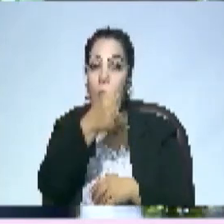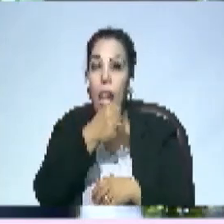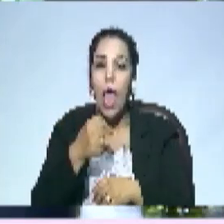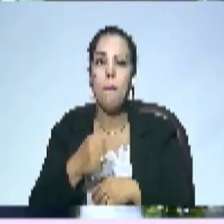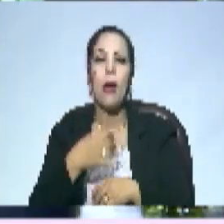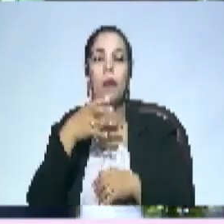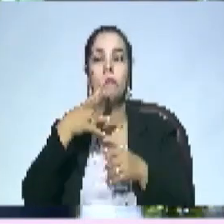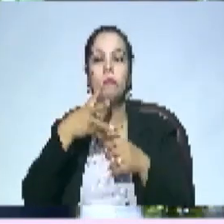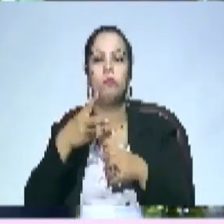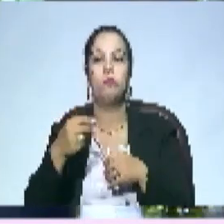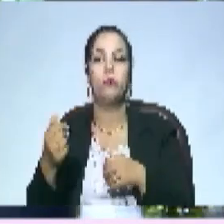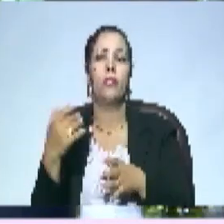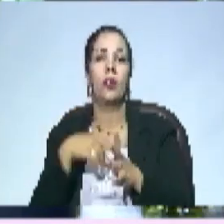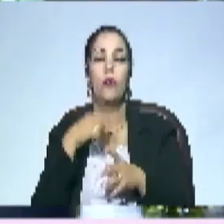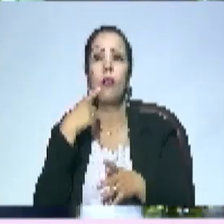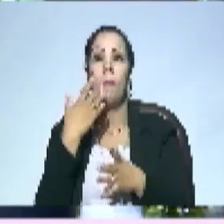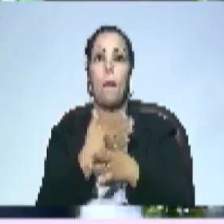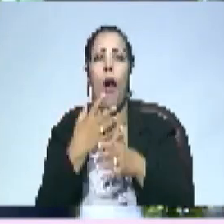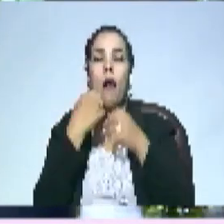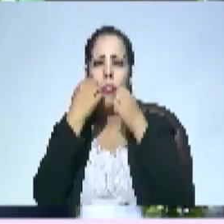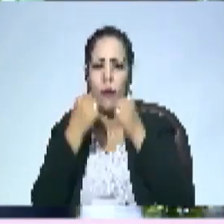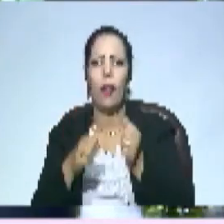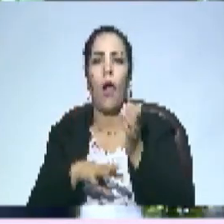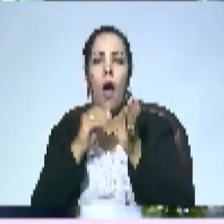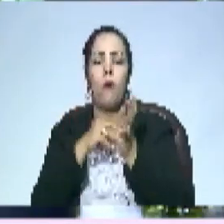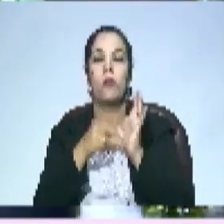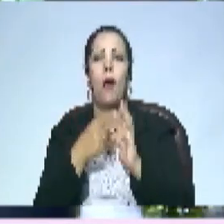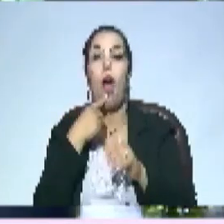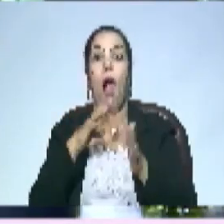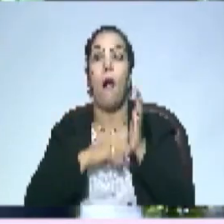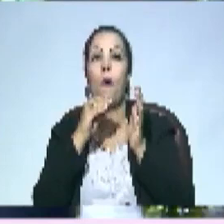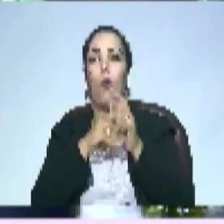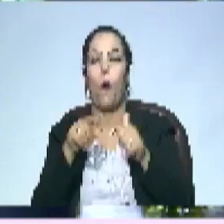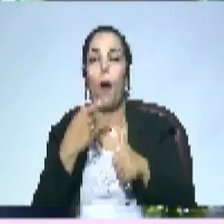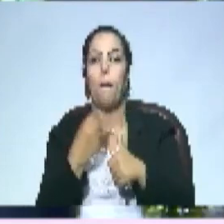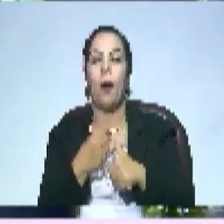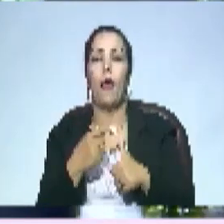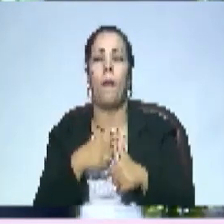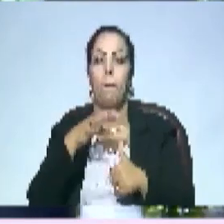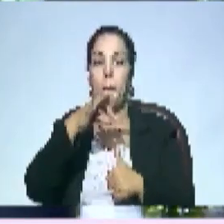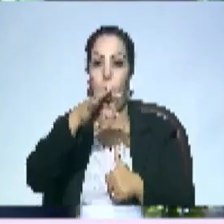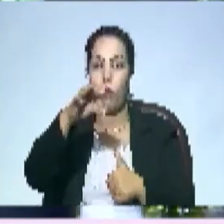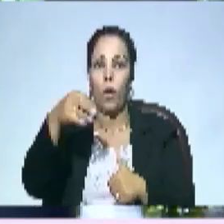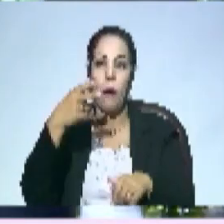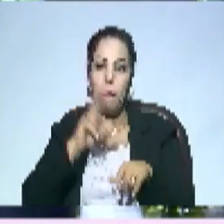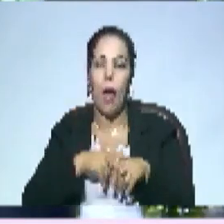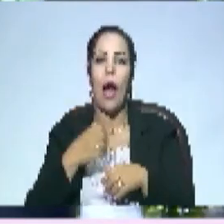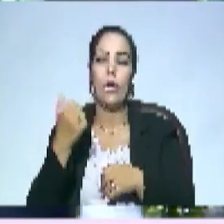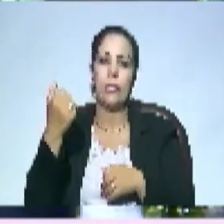فهنبدأ بيها عشان انا عايزها تقيلة شوية. هنبدأ بيها مع الكريمة الباودر